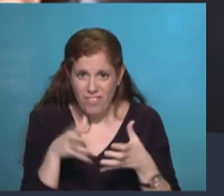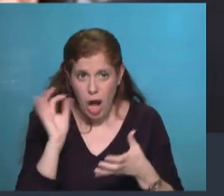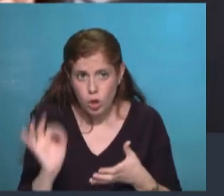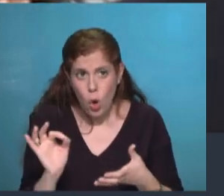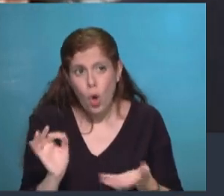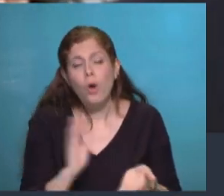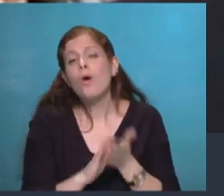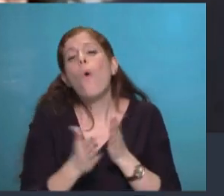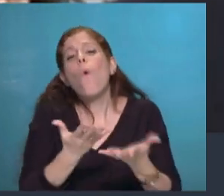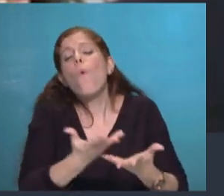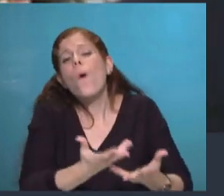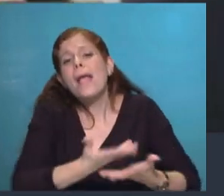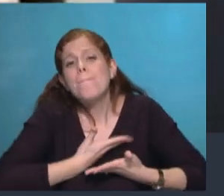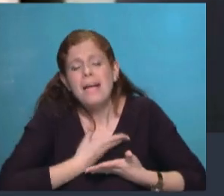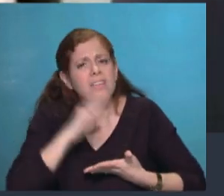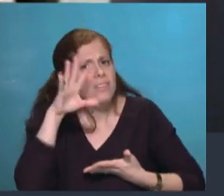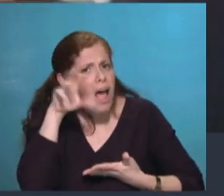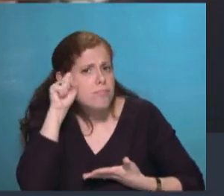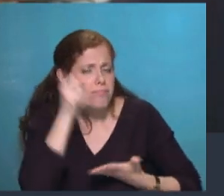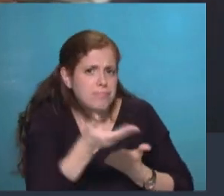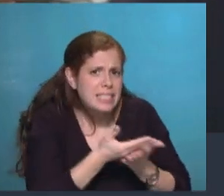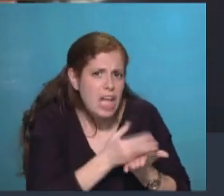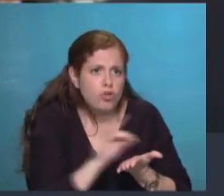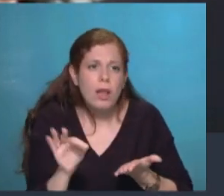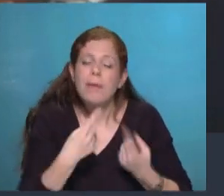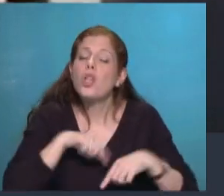הוא אימץ את כל המצע שלהם.